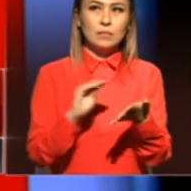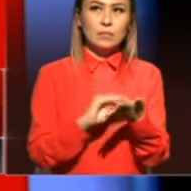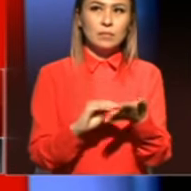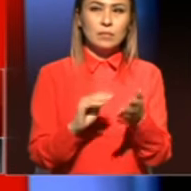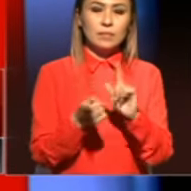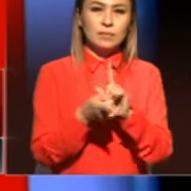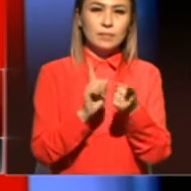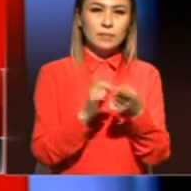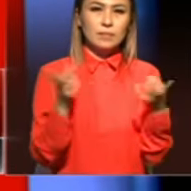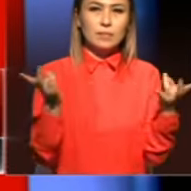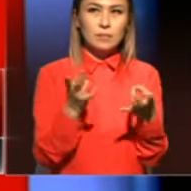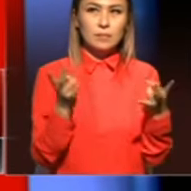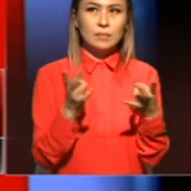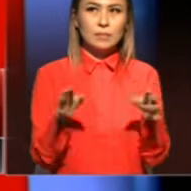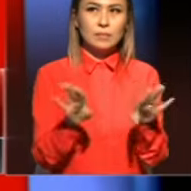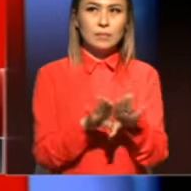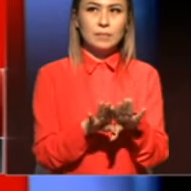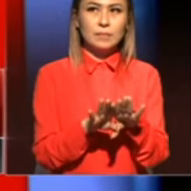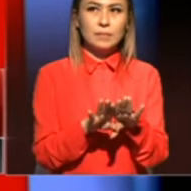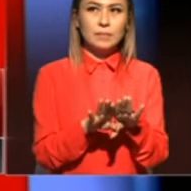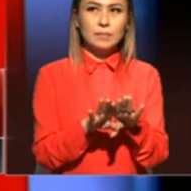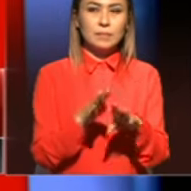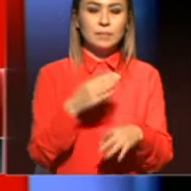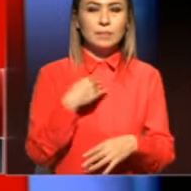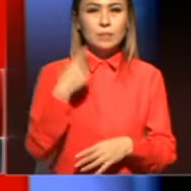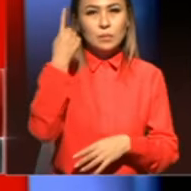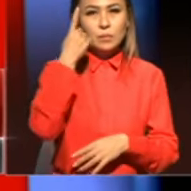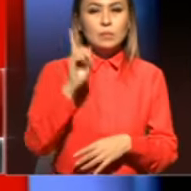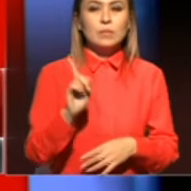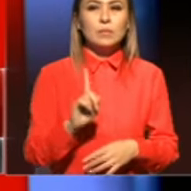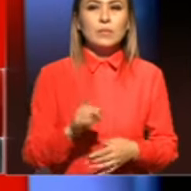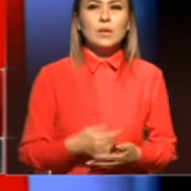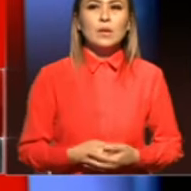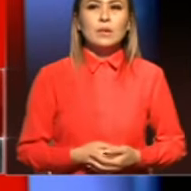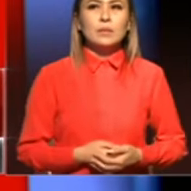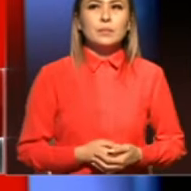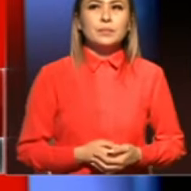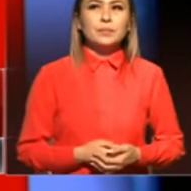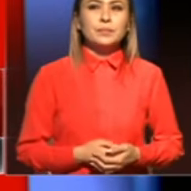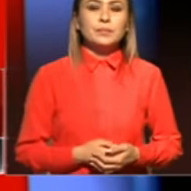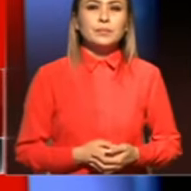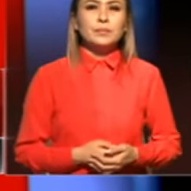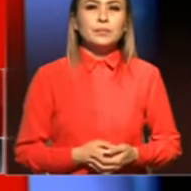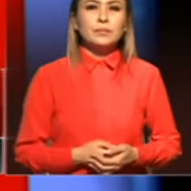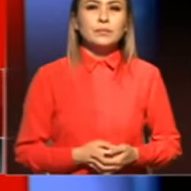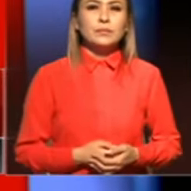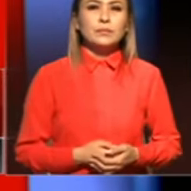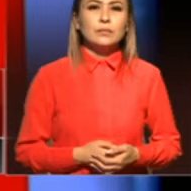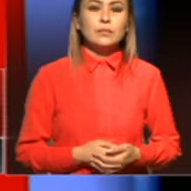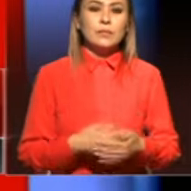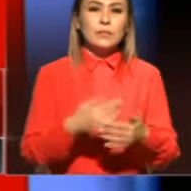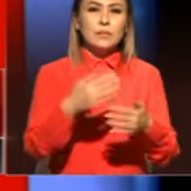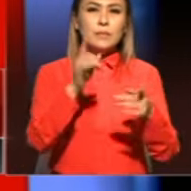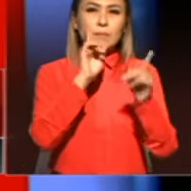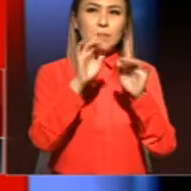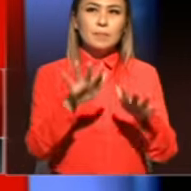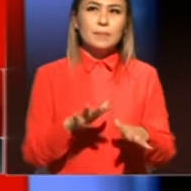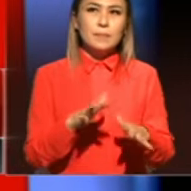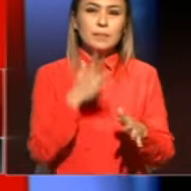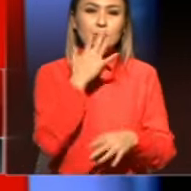шығар. Бірақ дегенмен, мен ойлайым, әрине парламент мына сыртқы қарыздар жөнінде және